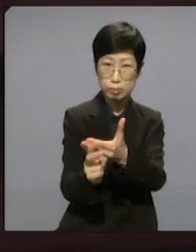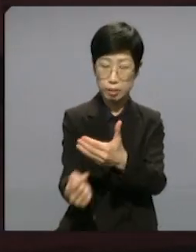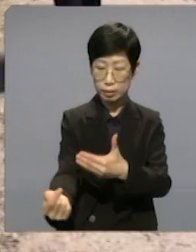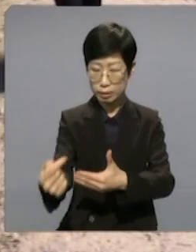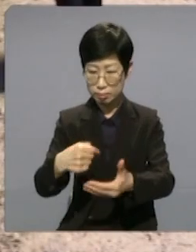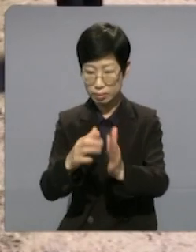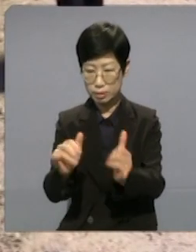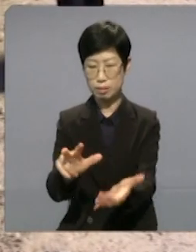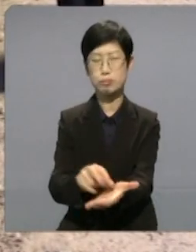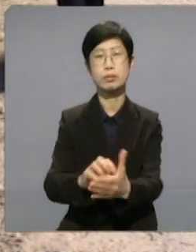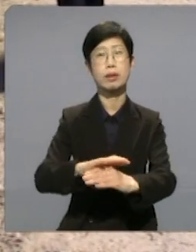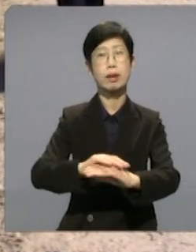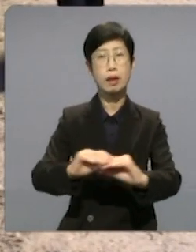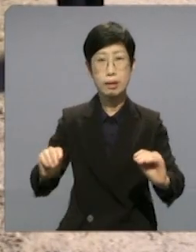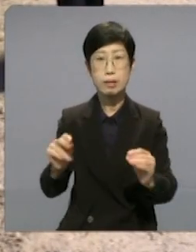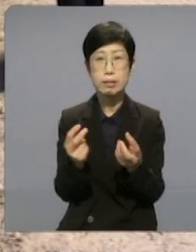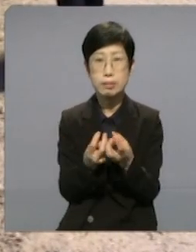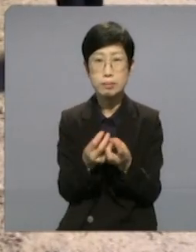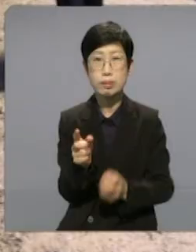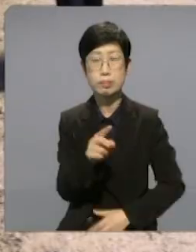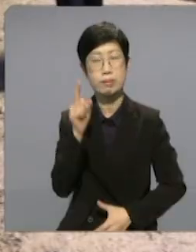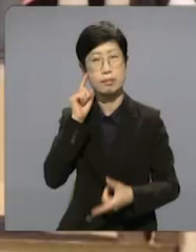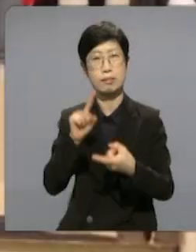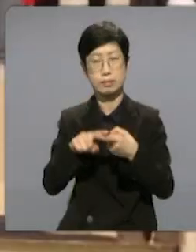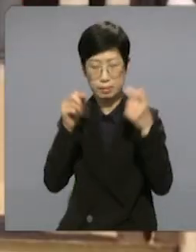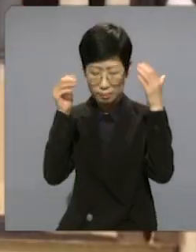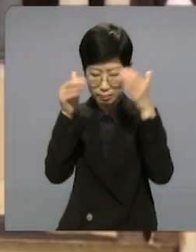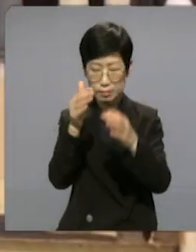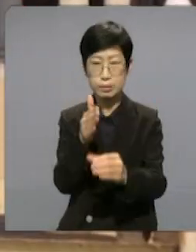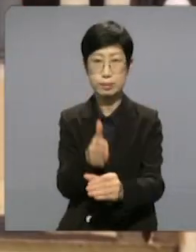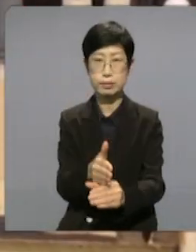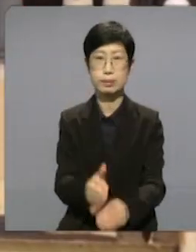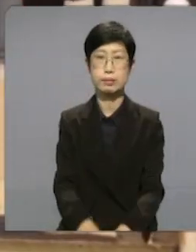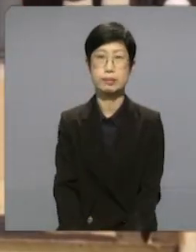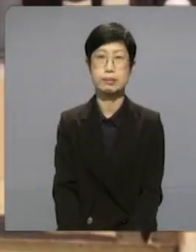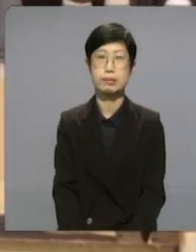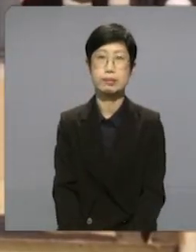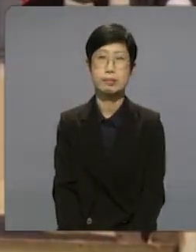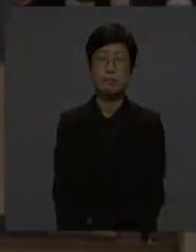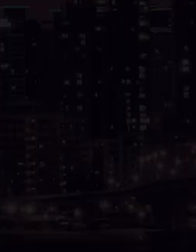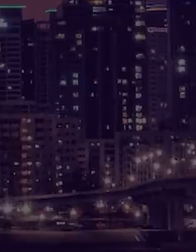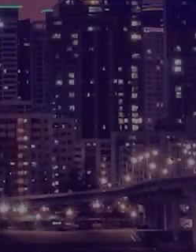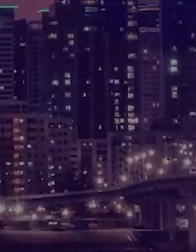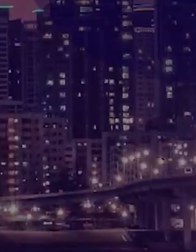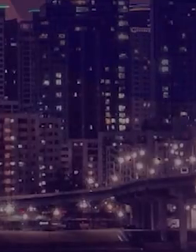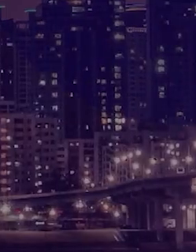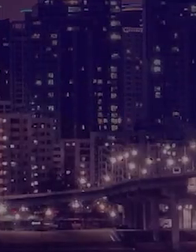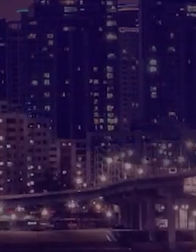어떤 해법을 내놓을지 관심이 집중되고 있습니다. 월드뉴스 이윤택입니다.